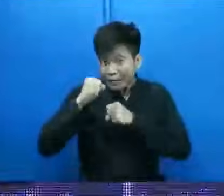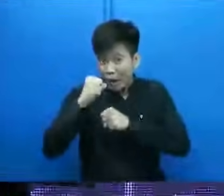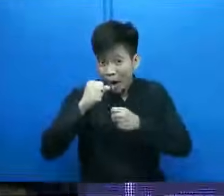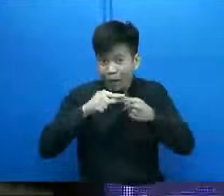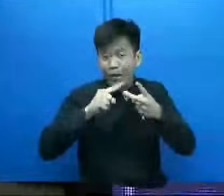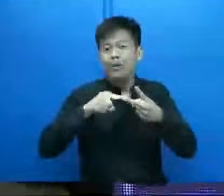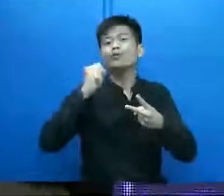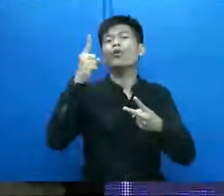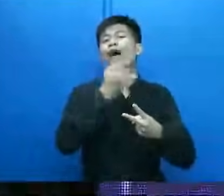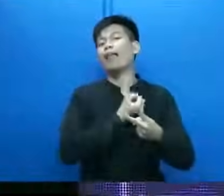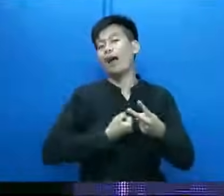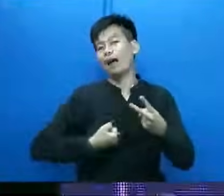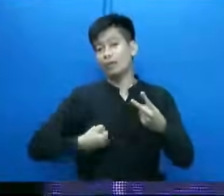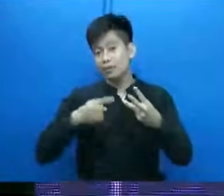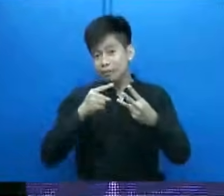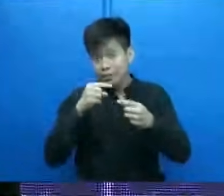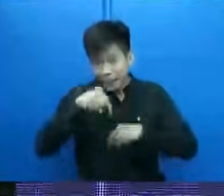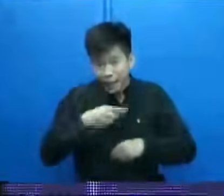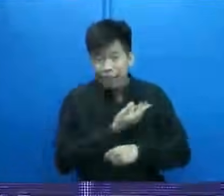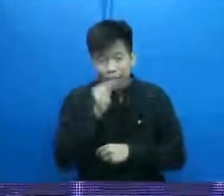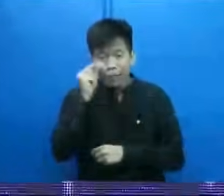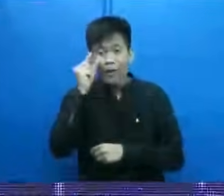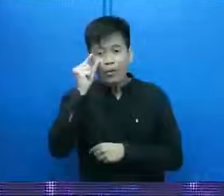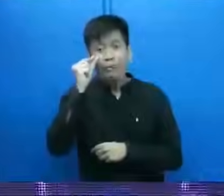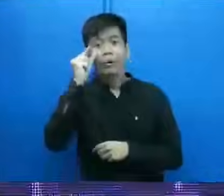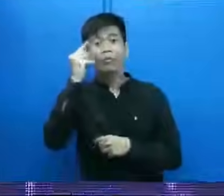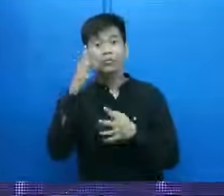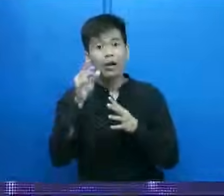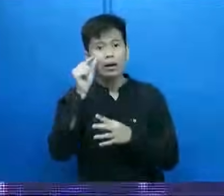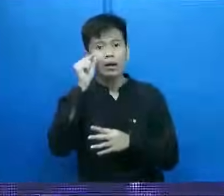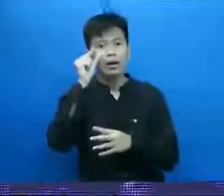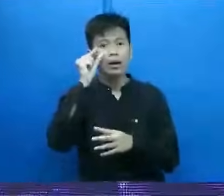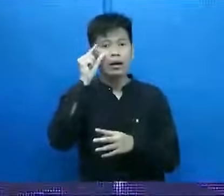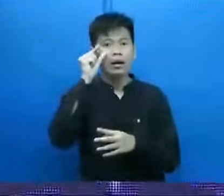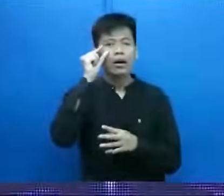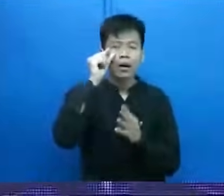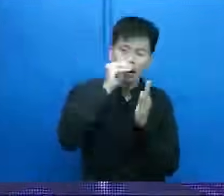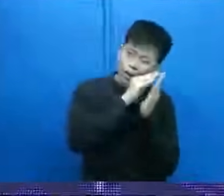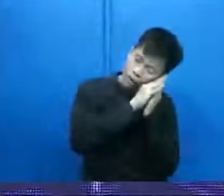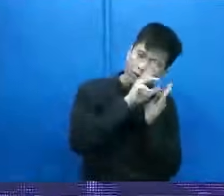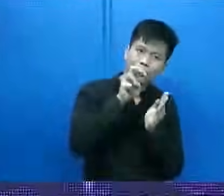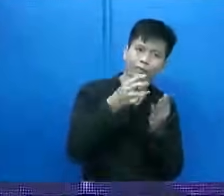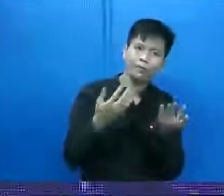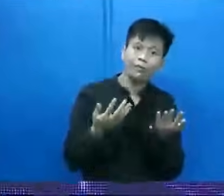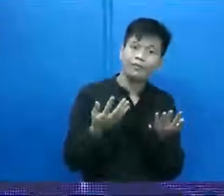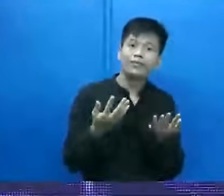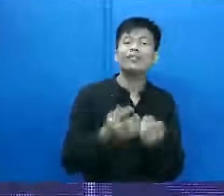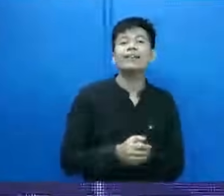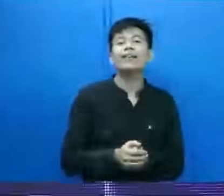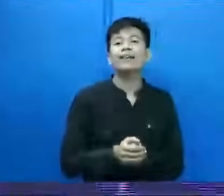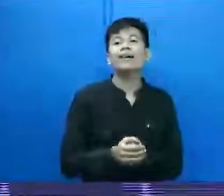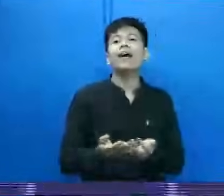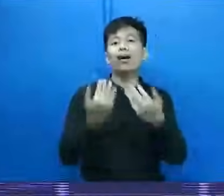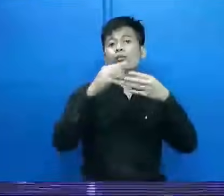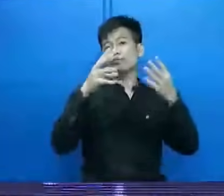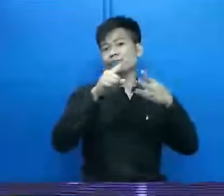muncul malas. Sekarang pengen bangun, setelah bangun tiba-tiba enggak bisa menaklukkan dirinya. Maka dari itu, kumpulkan yang tiga